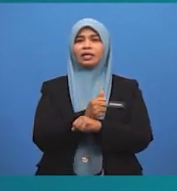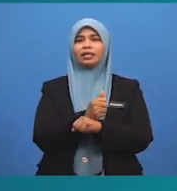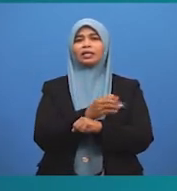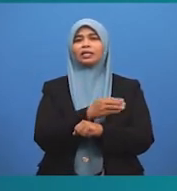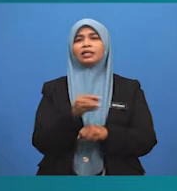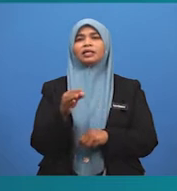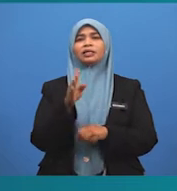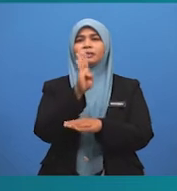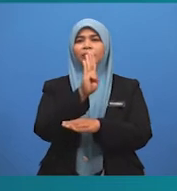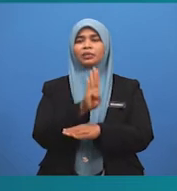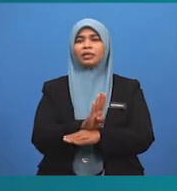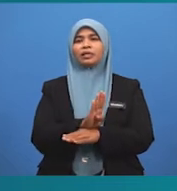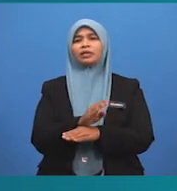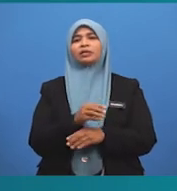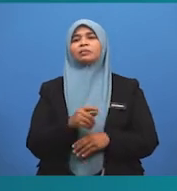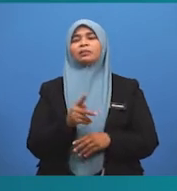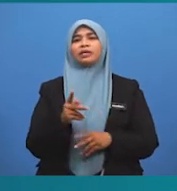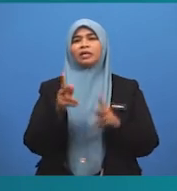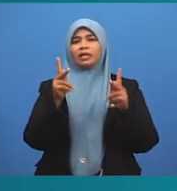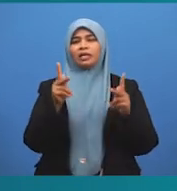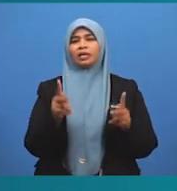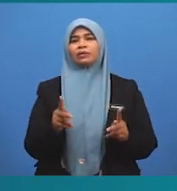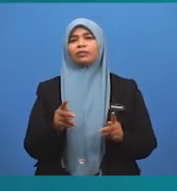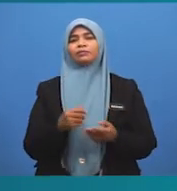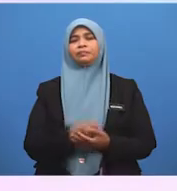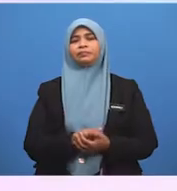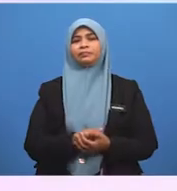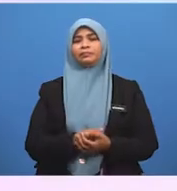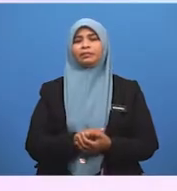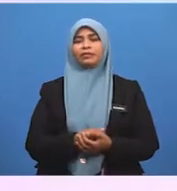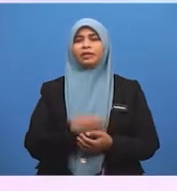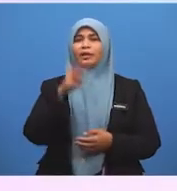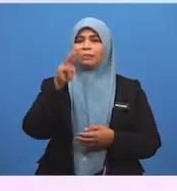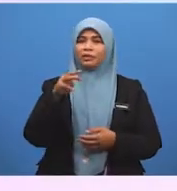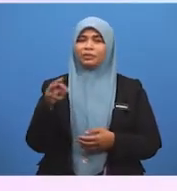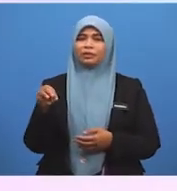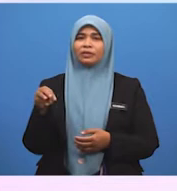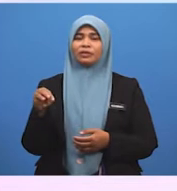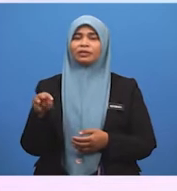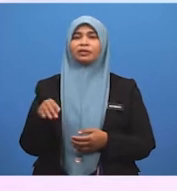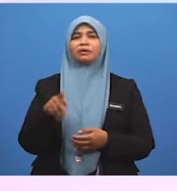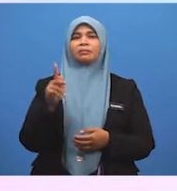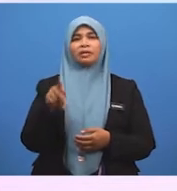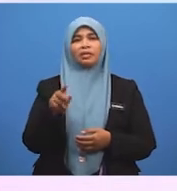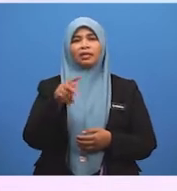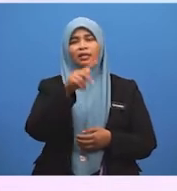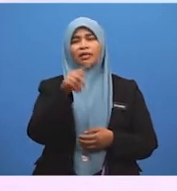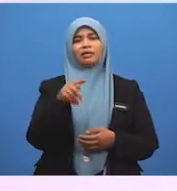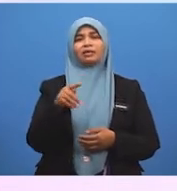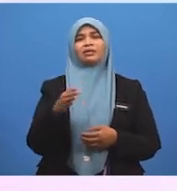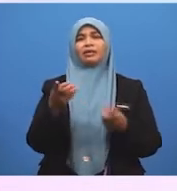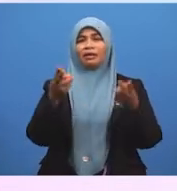adat dan budaya pelbagai kaum. murid-murid pernahkah